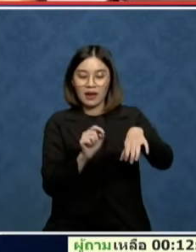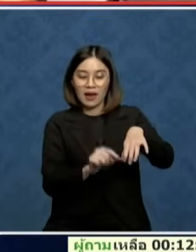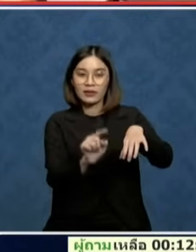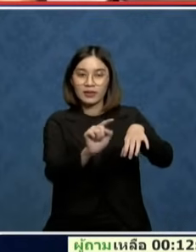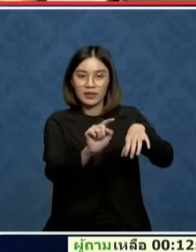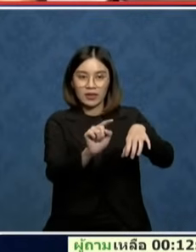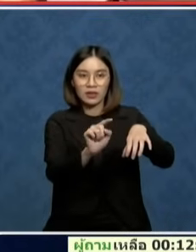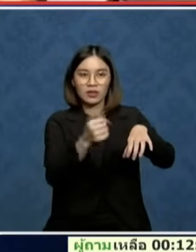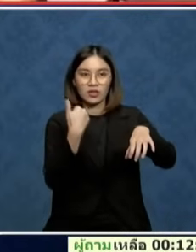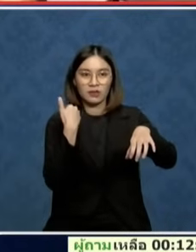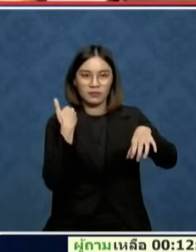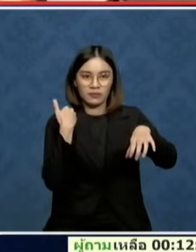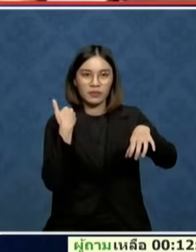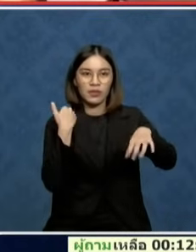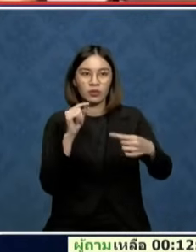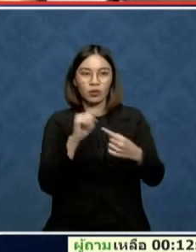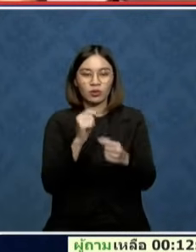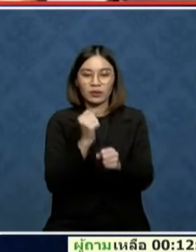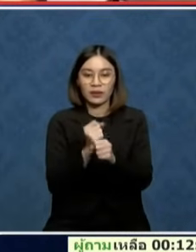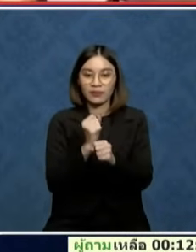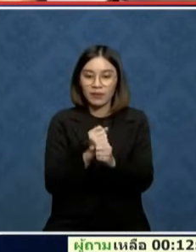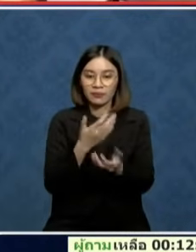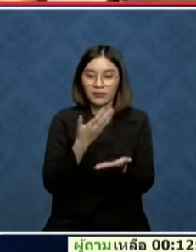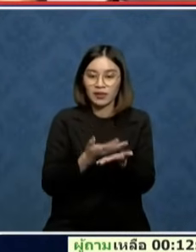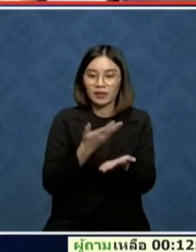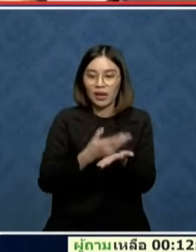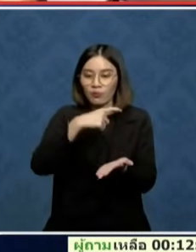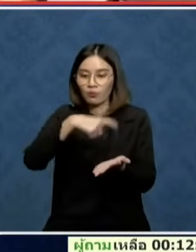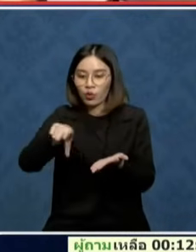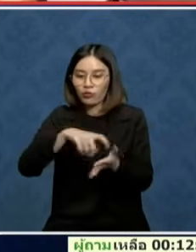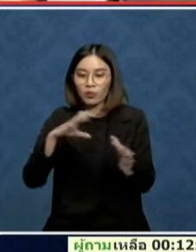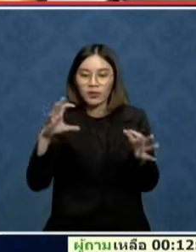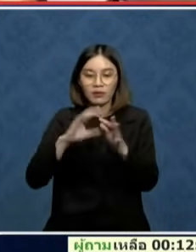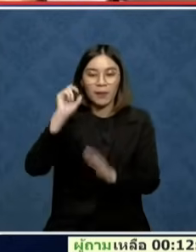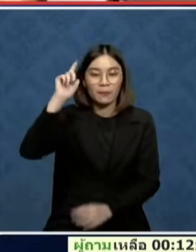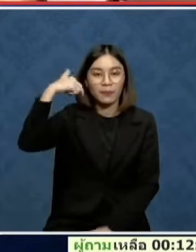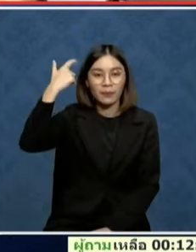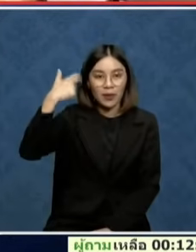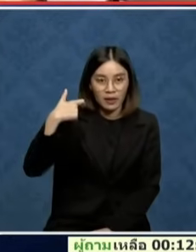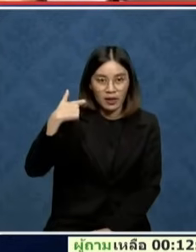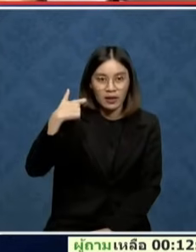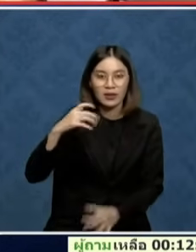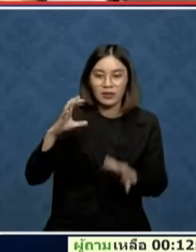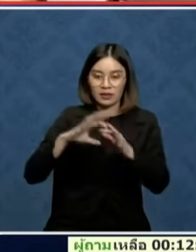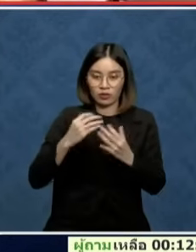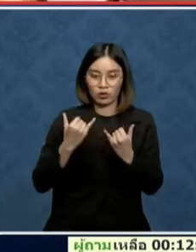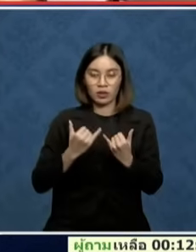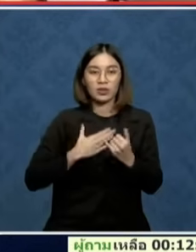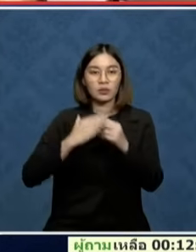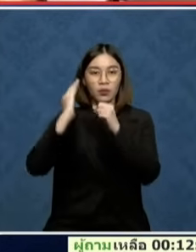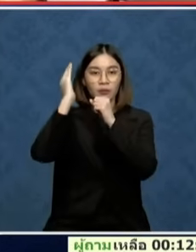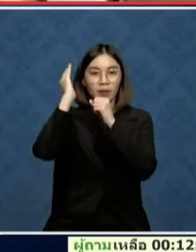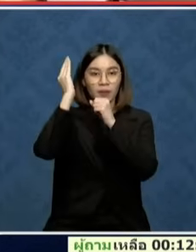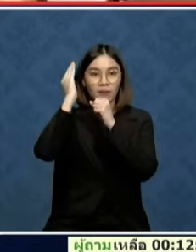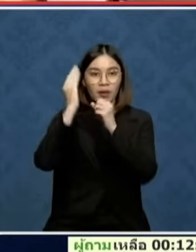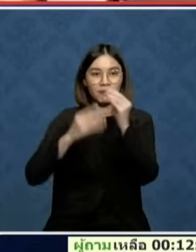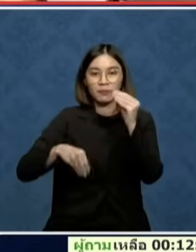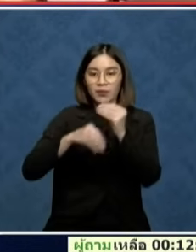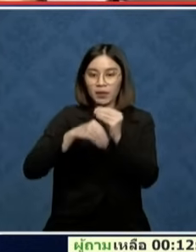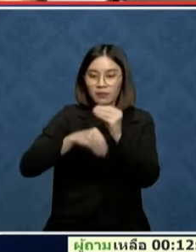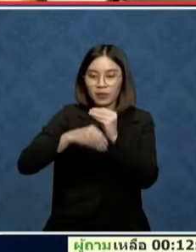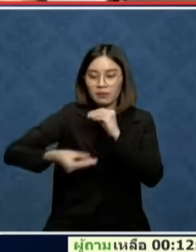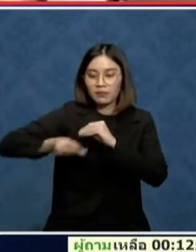นะครับมีมูลค่าการทำธุรกรรมเกี่ยวกับเมียนมานะครับเกี่ยวกับเรื่องที่ผมกำลังพูดถึงเนี่ยเพิ่มสูง